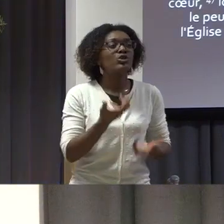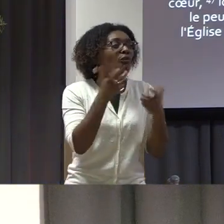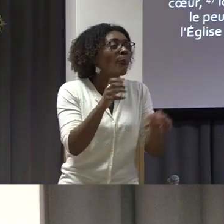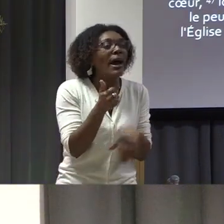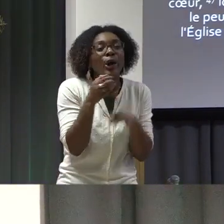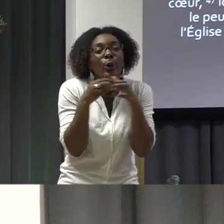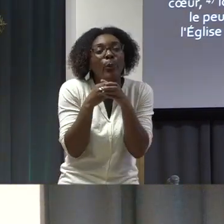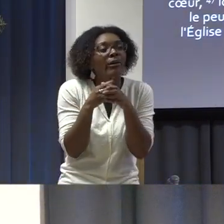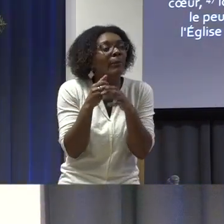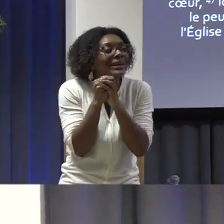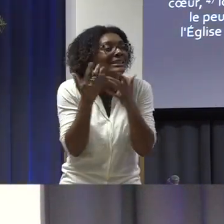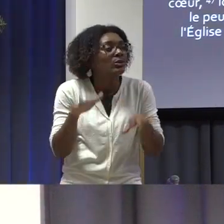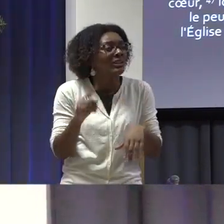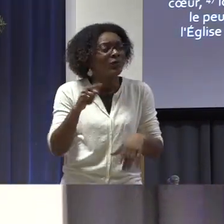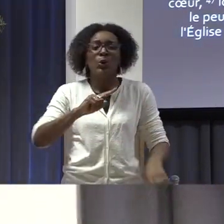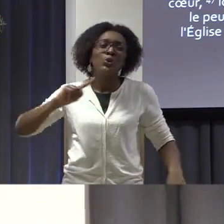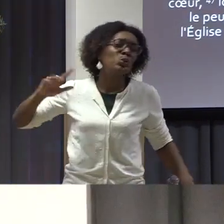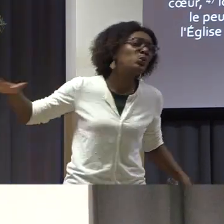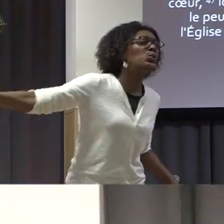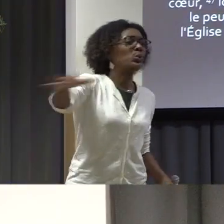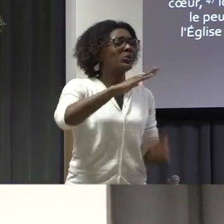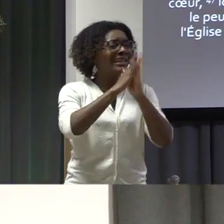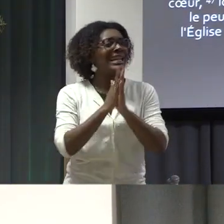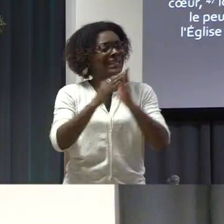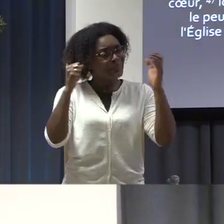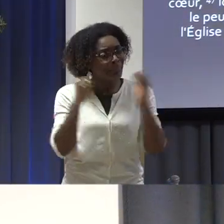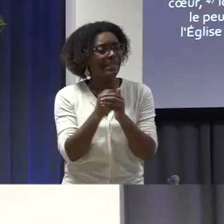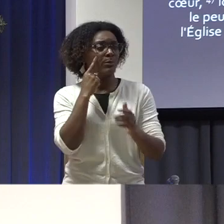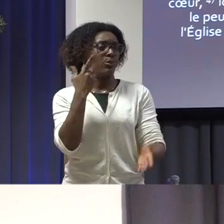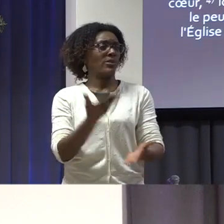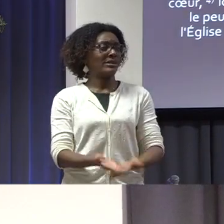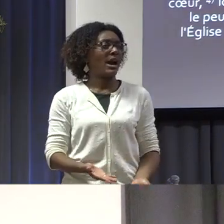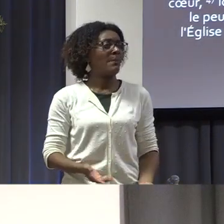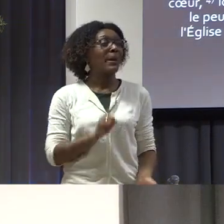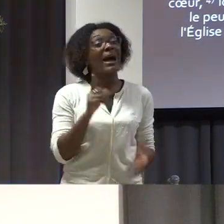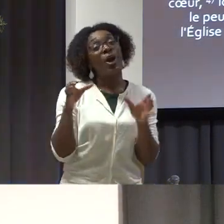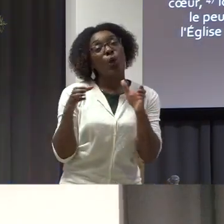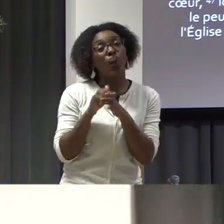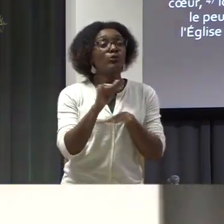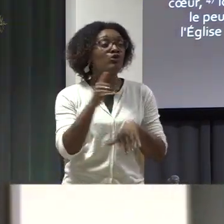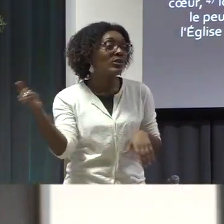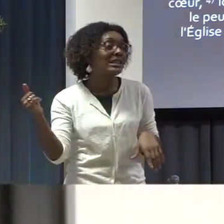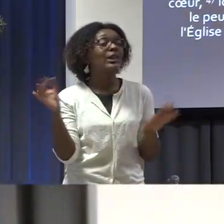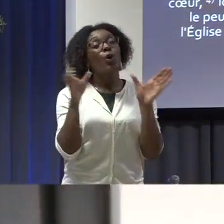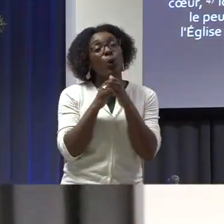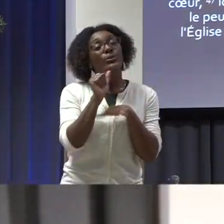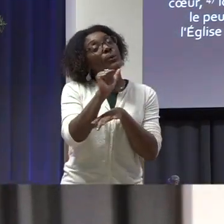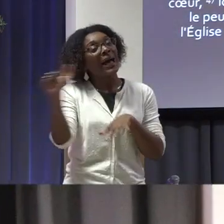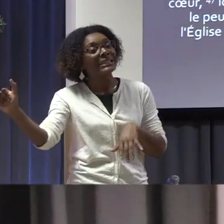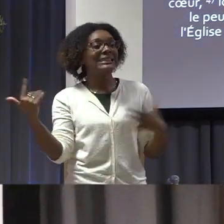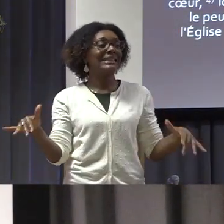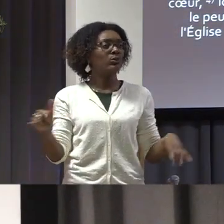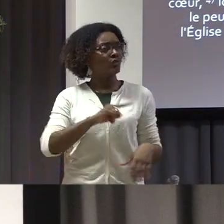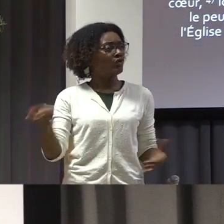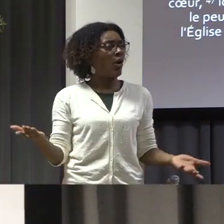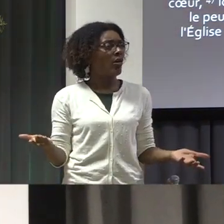restera un groupe qui le fait mais que ce soit nous tous qui le faisons que nous puissions nous dire il est là dans cette église parce que j'ai été